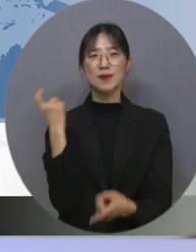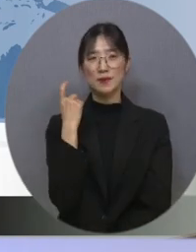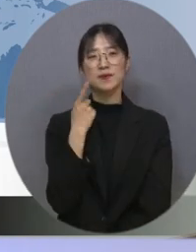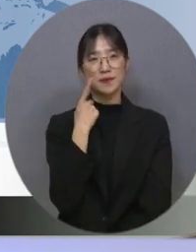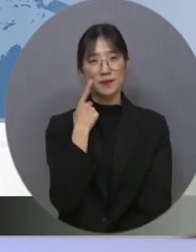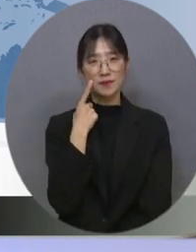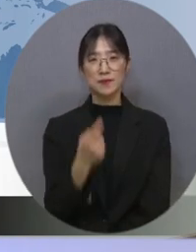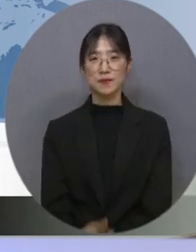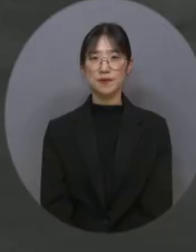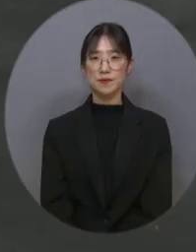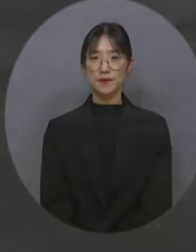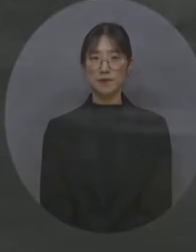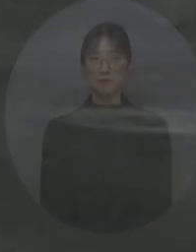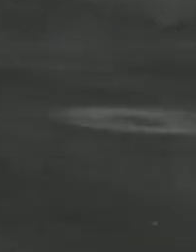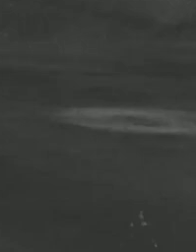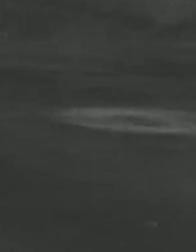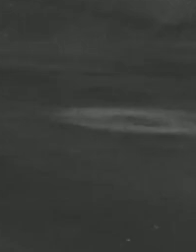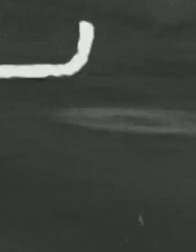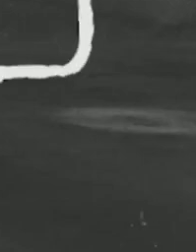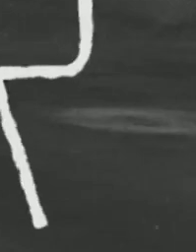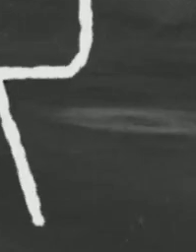들어봤습니다.